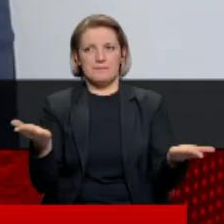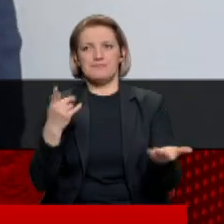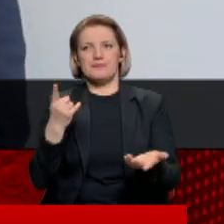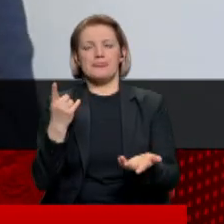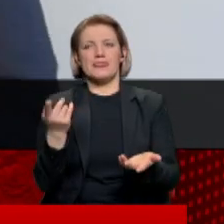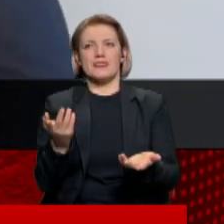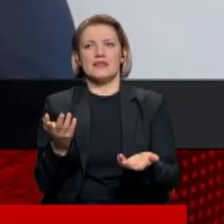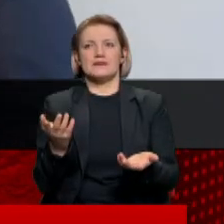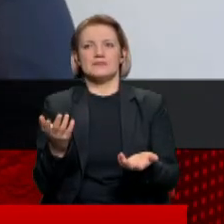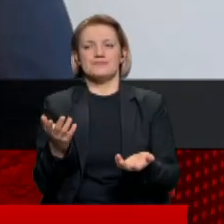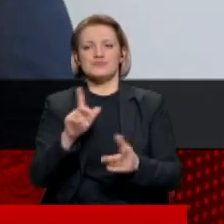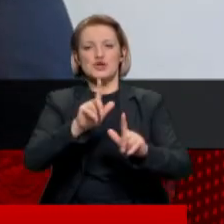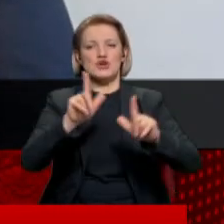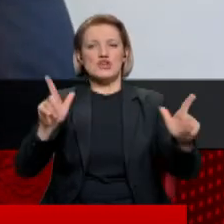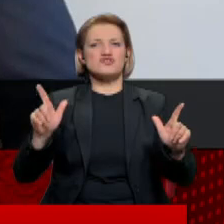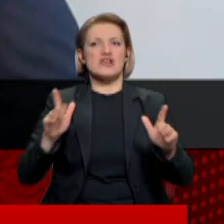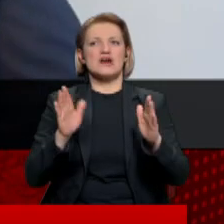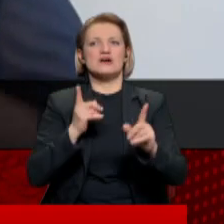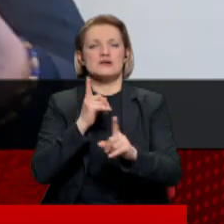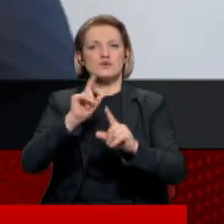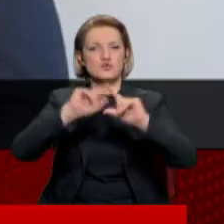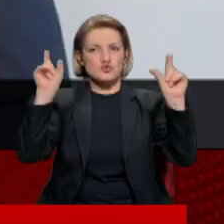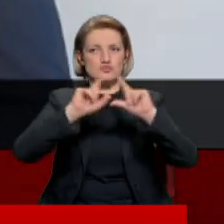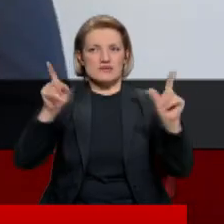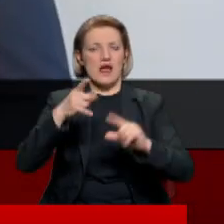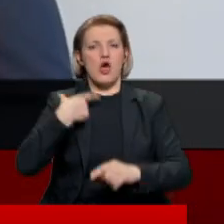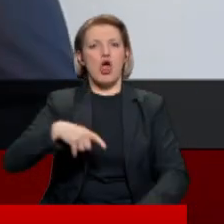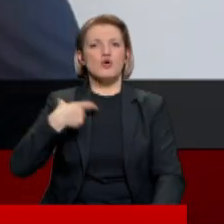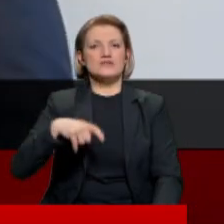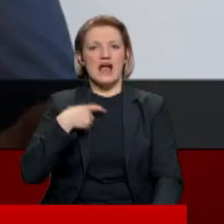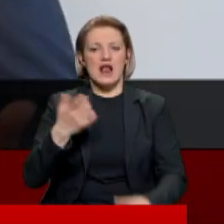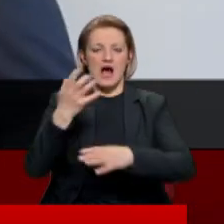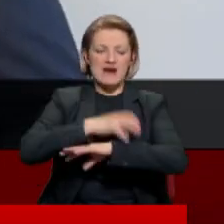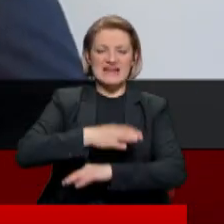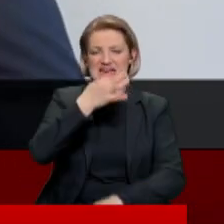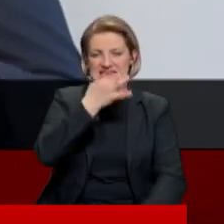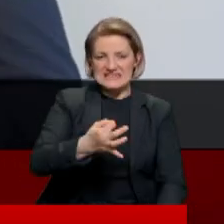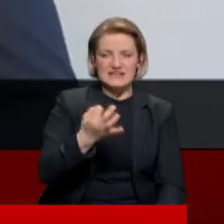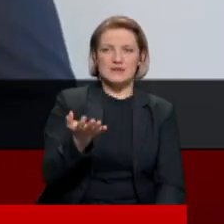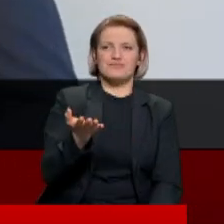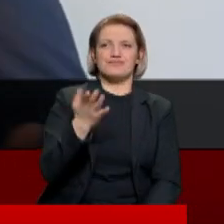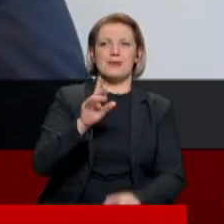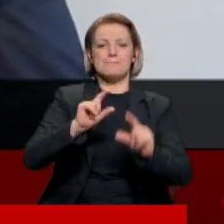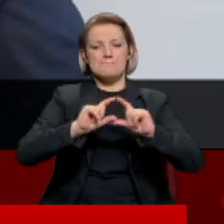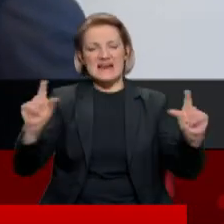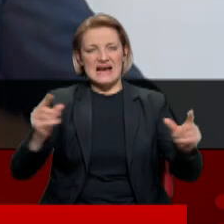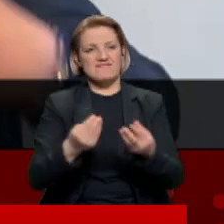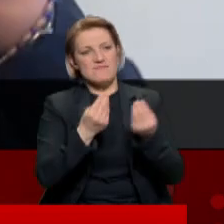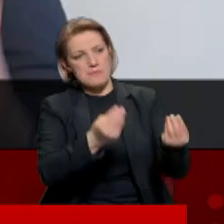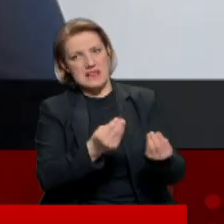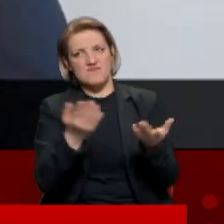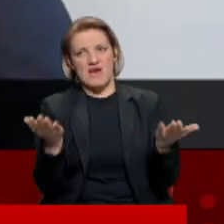bir takım şeyleri, ihtiyaçları karşılayan kurumların özel böyle AFAD'dan izinleri ya da plaka vermeleri ya